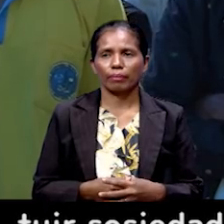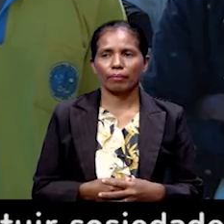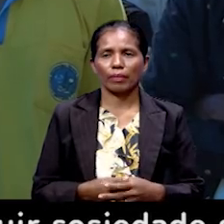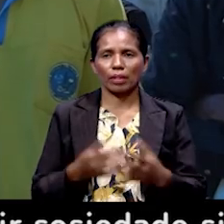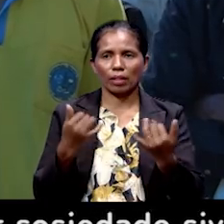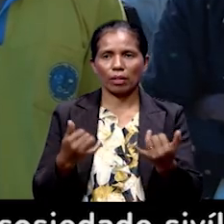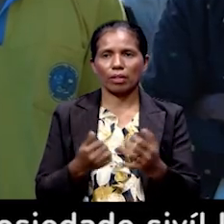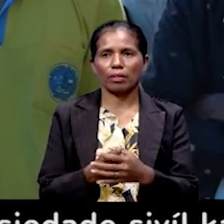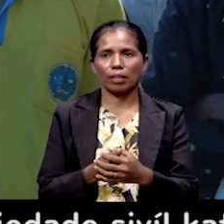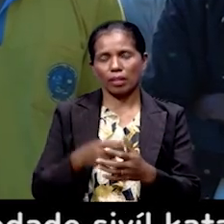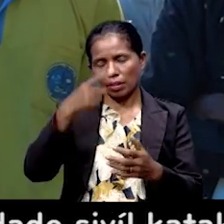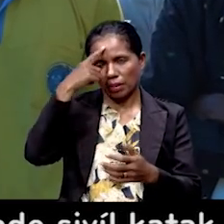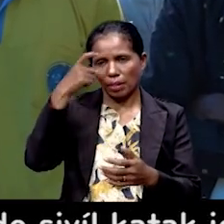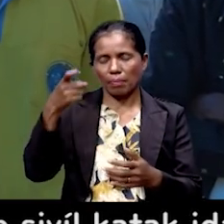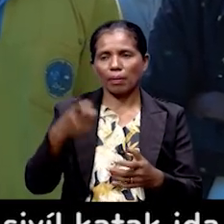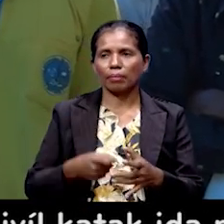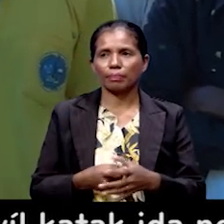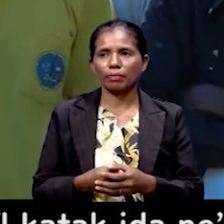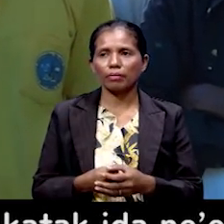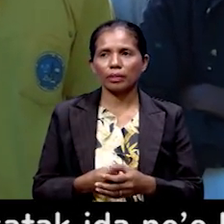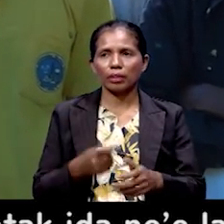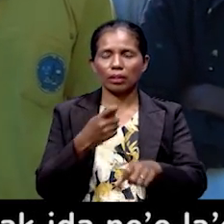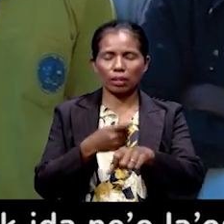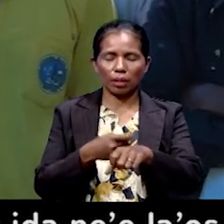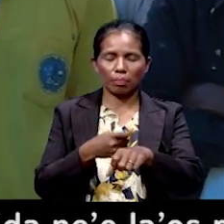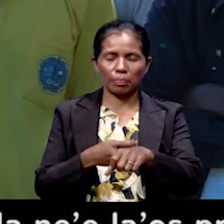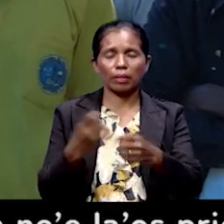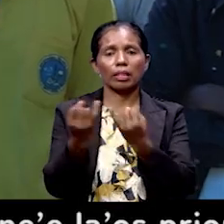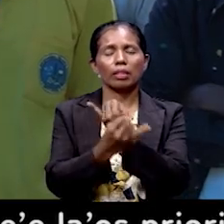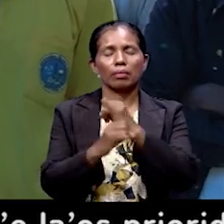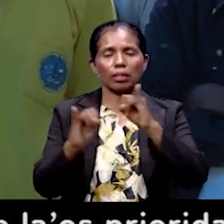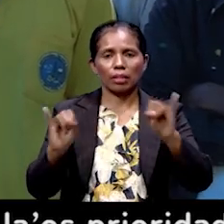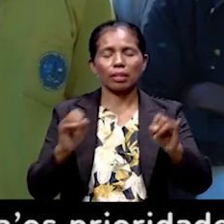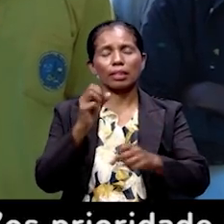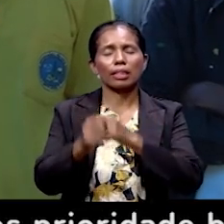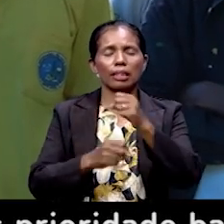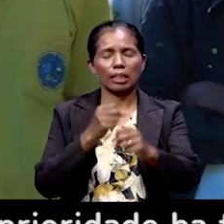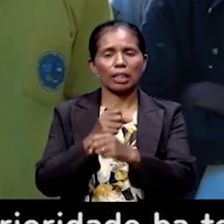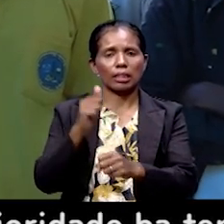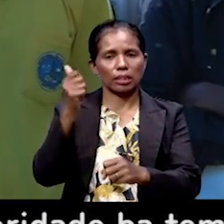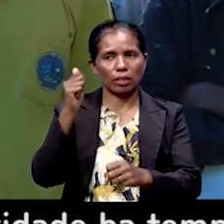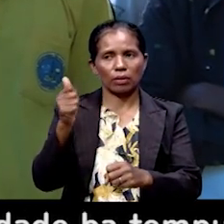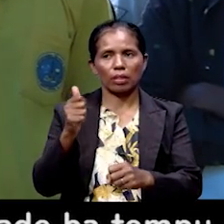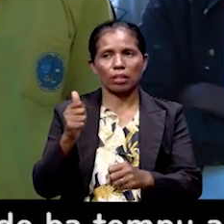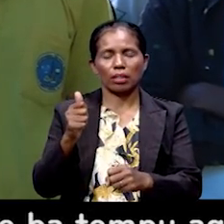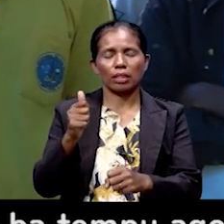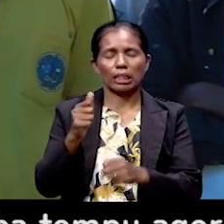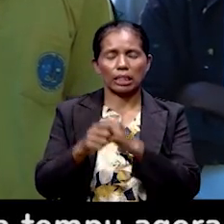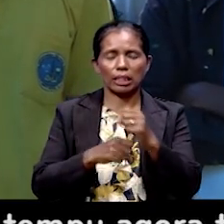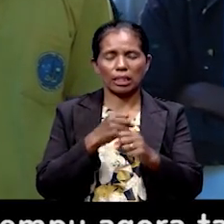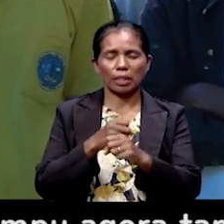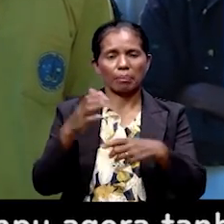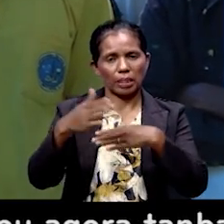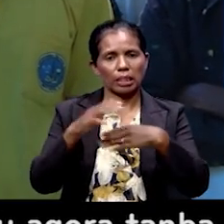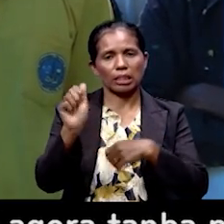horazang tamba Durante ukunan tinan sanolu nilaran, tinan sanolu resin,